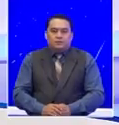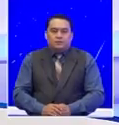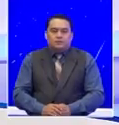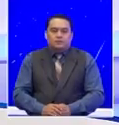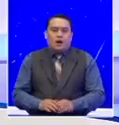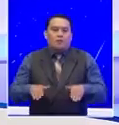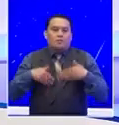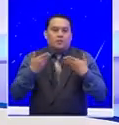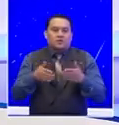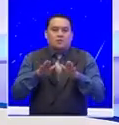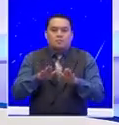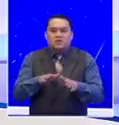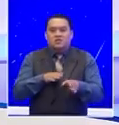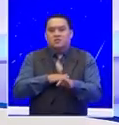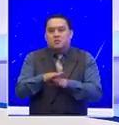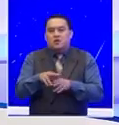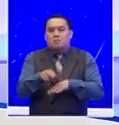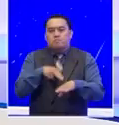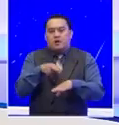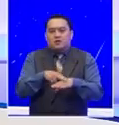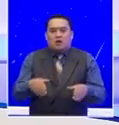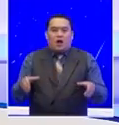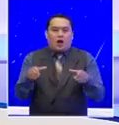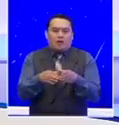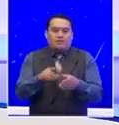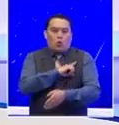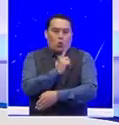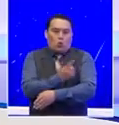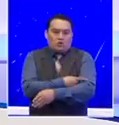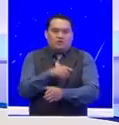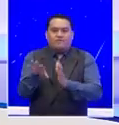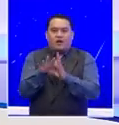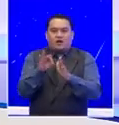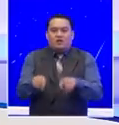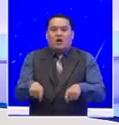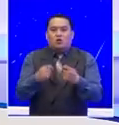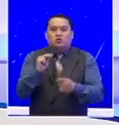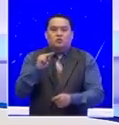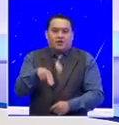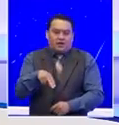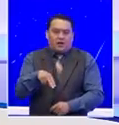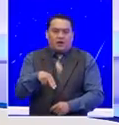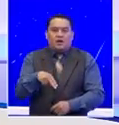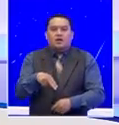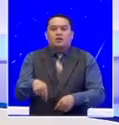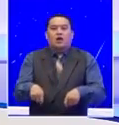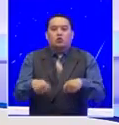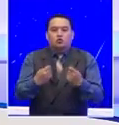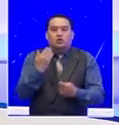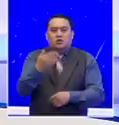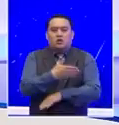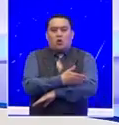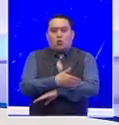Представители местной исполнительной власти и полицейские объединили свои усилия по выявлению нарушителей режима ЧП и профилактике его